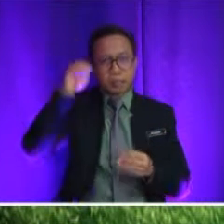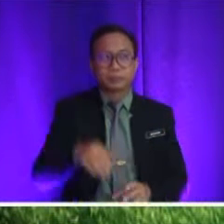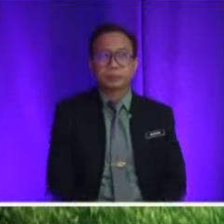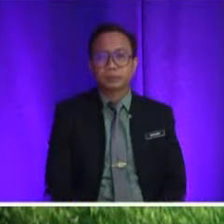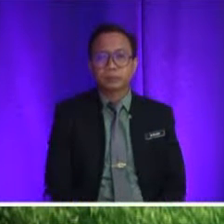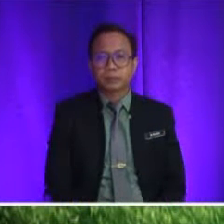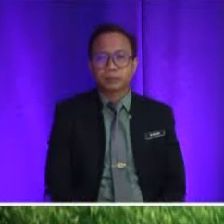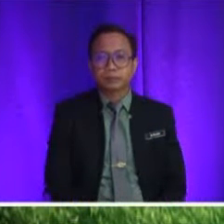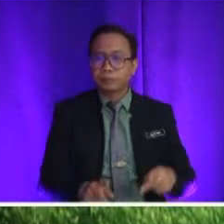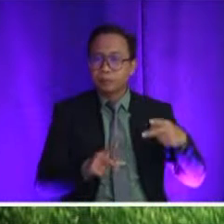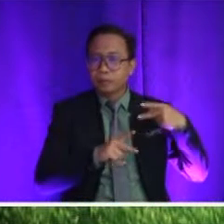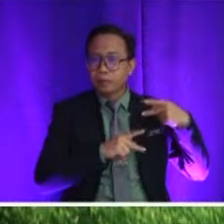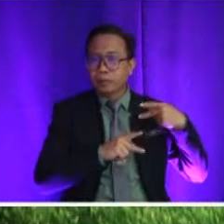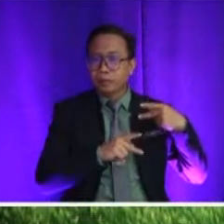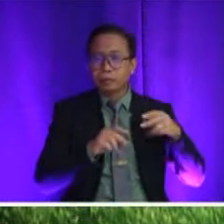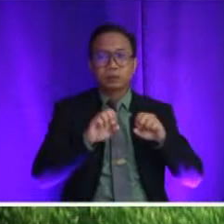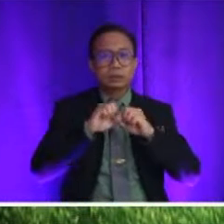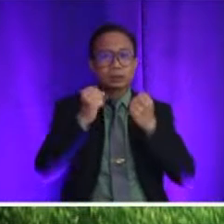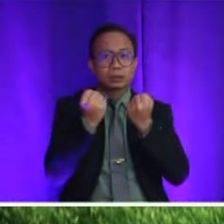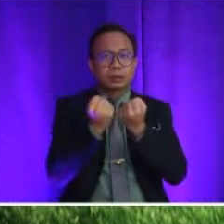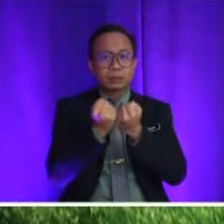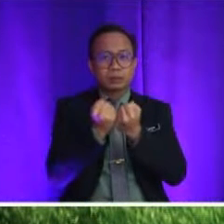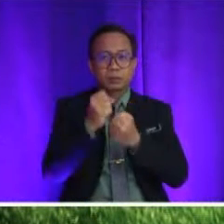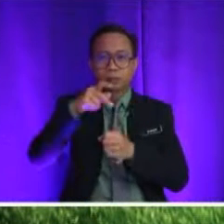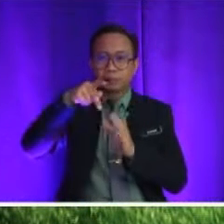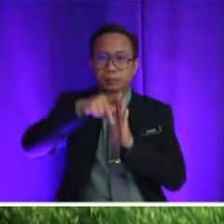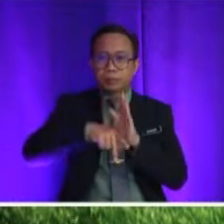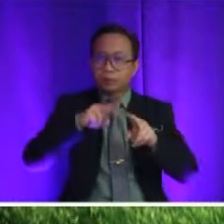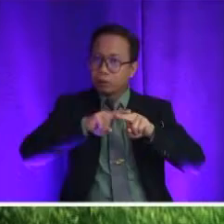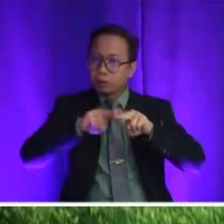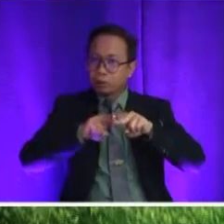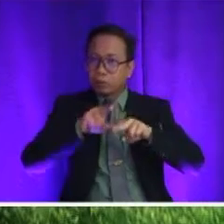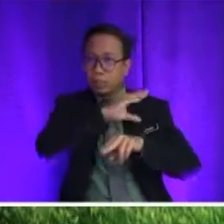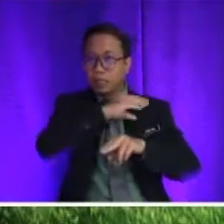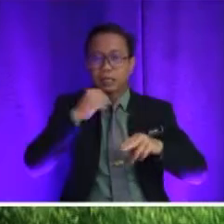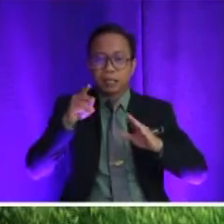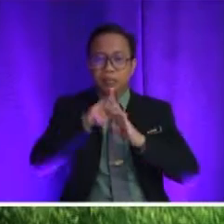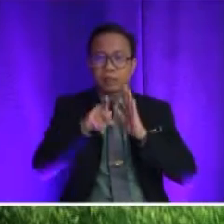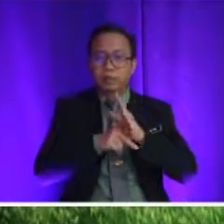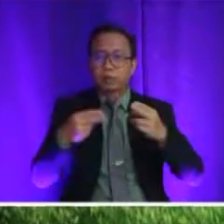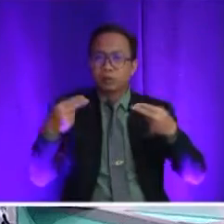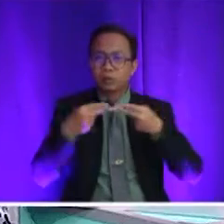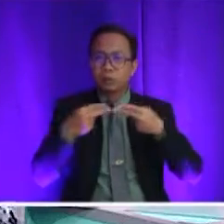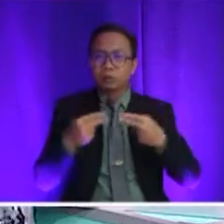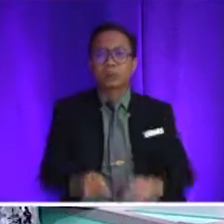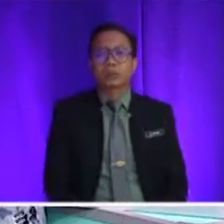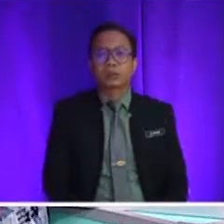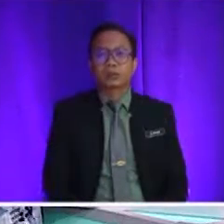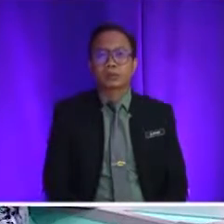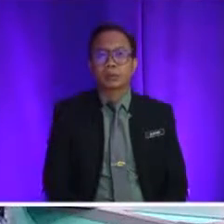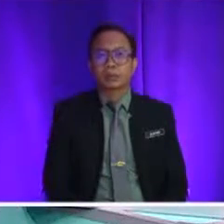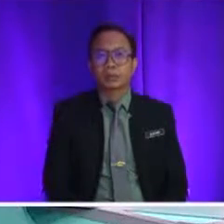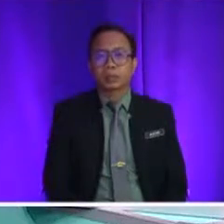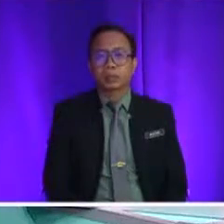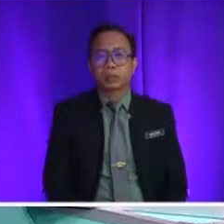the communist message CCTV Um pengangkutan dan hubungannya hai oke Ah kurang tepat